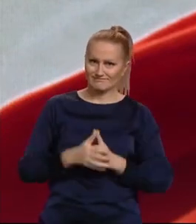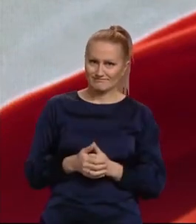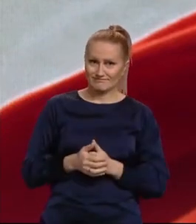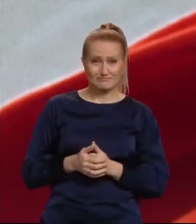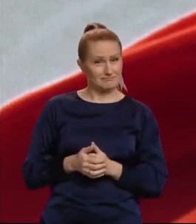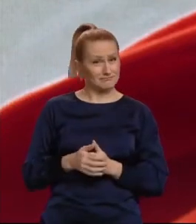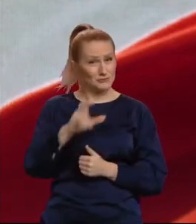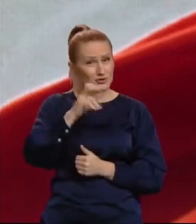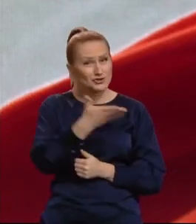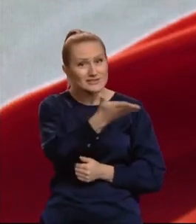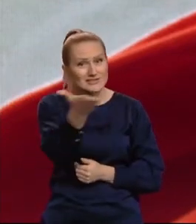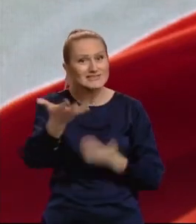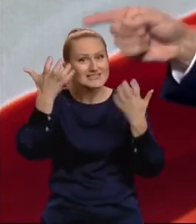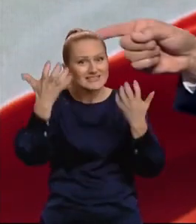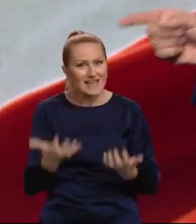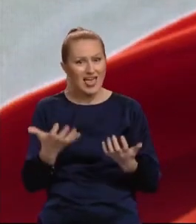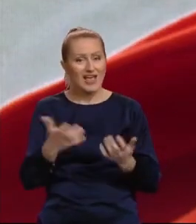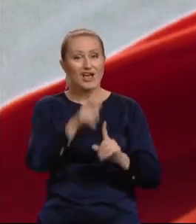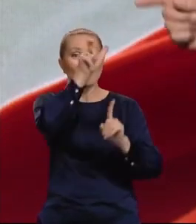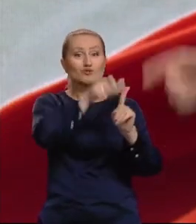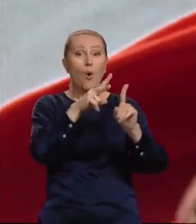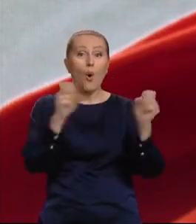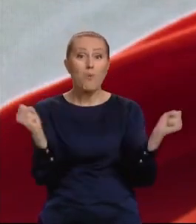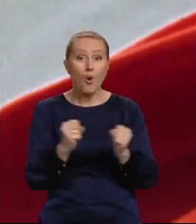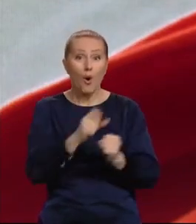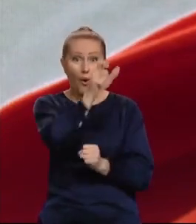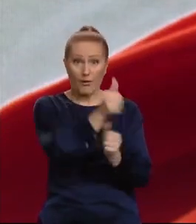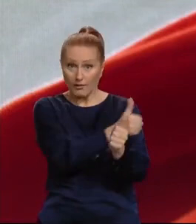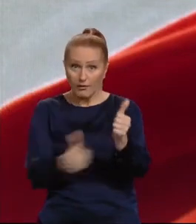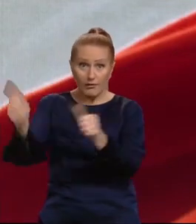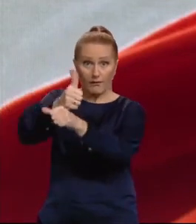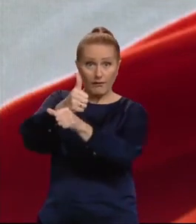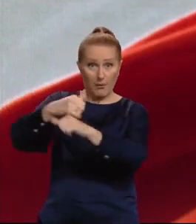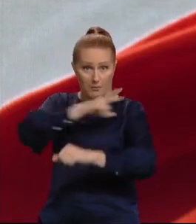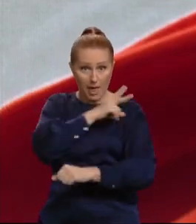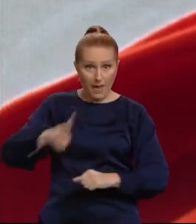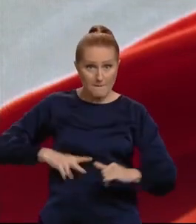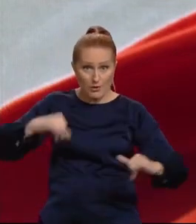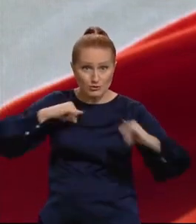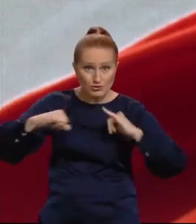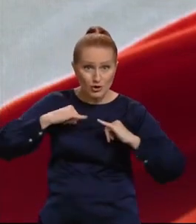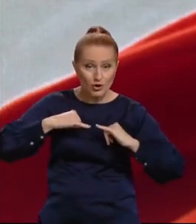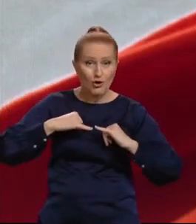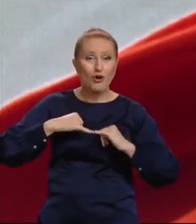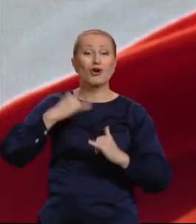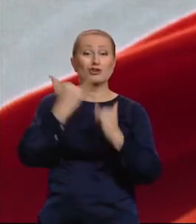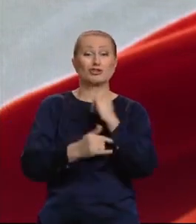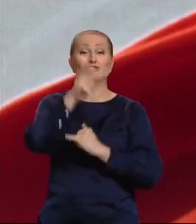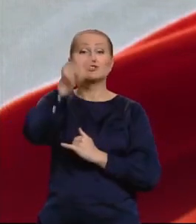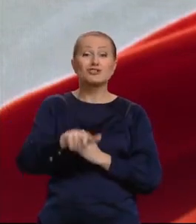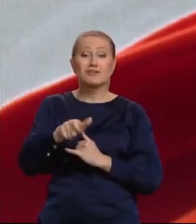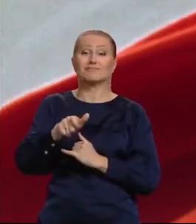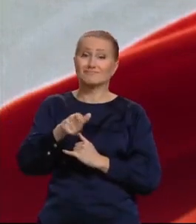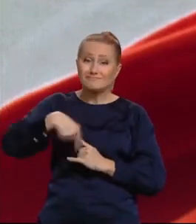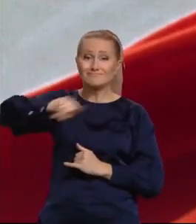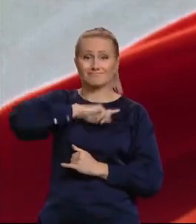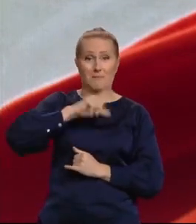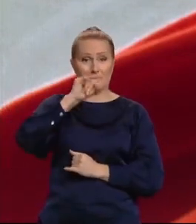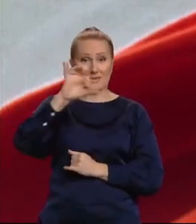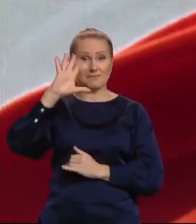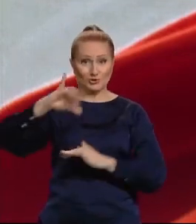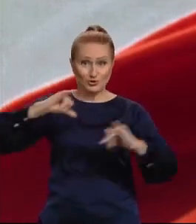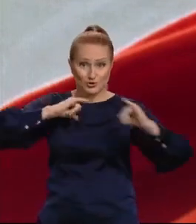chcecie tchórza za premiera? Tak długo, jak będzie rządził rząd Prawa i